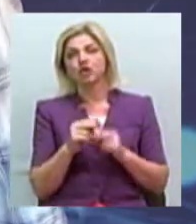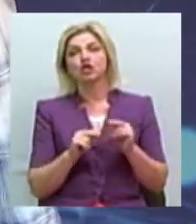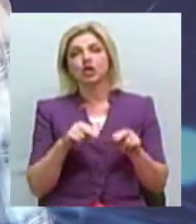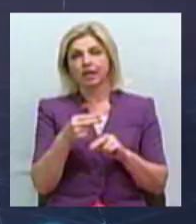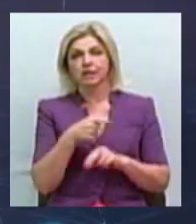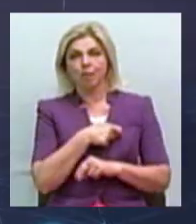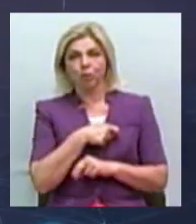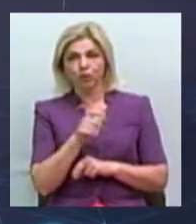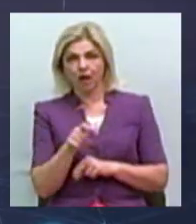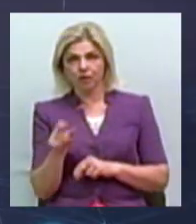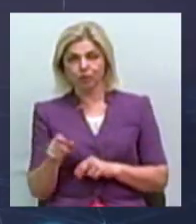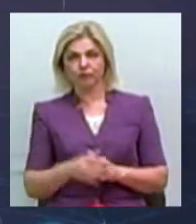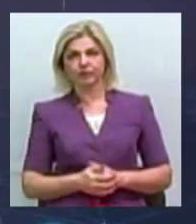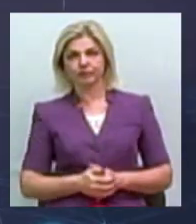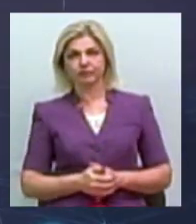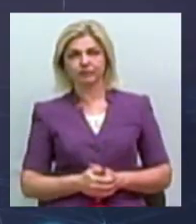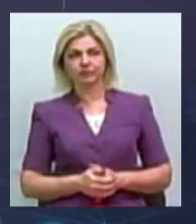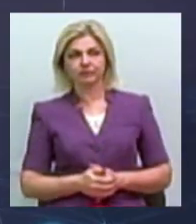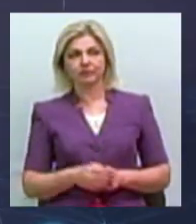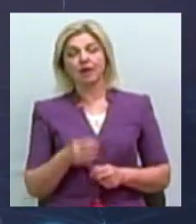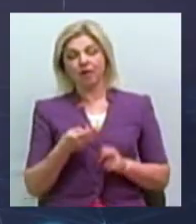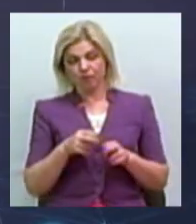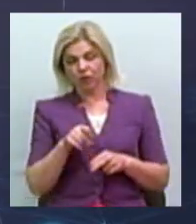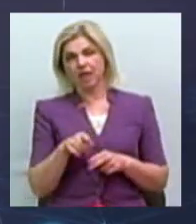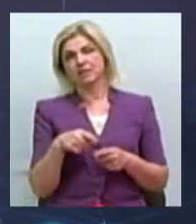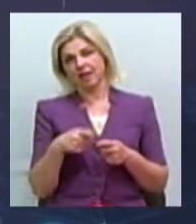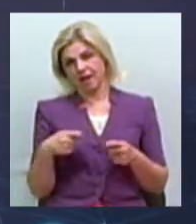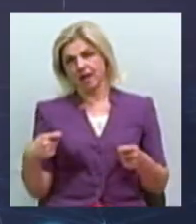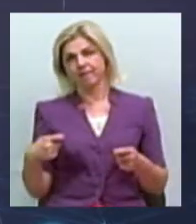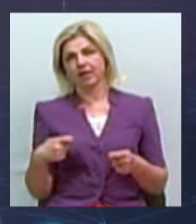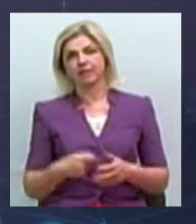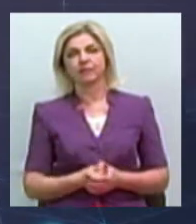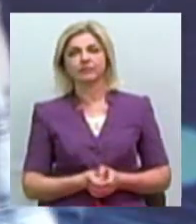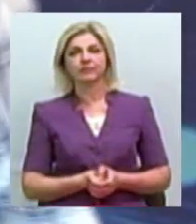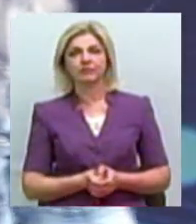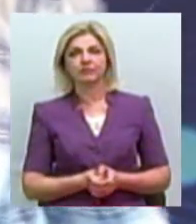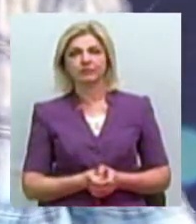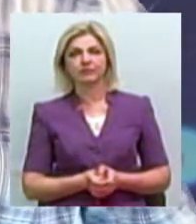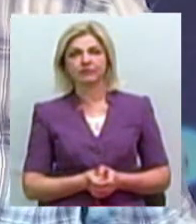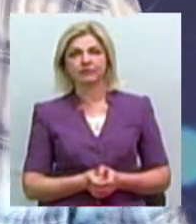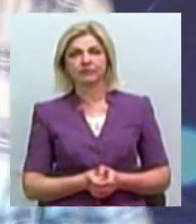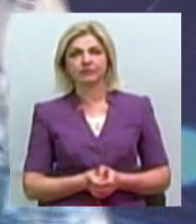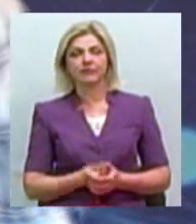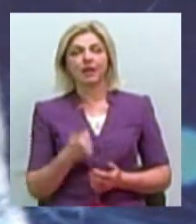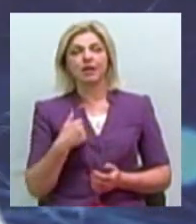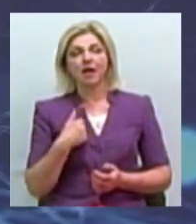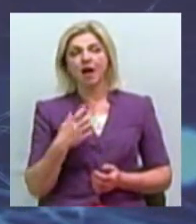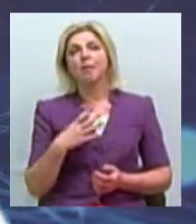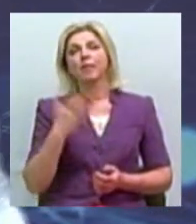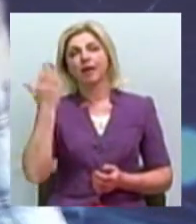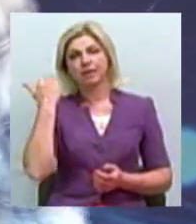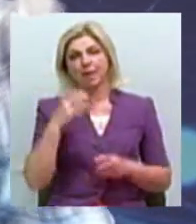депутатов, оно затягивает. Вот. Ну, я когда-то был